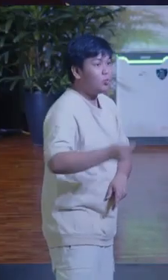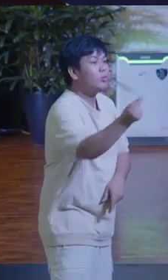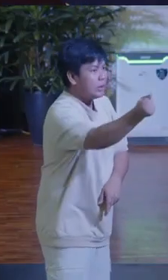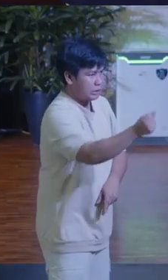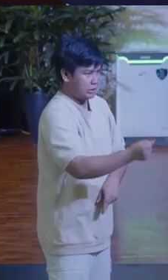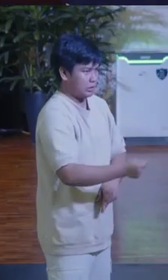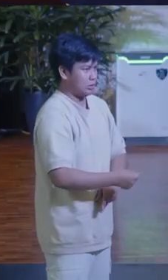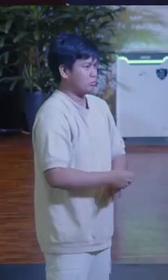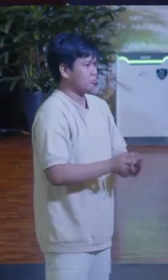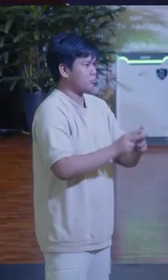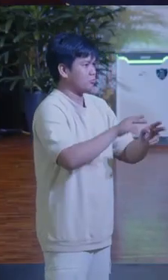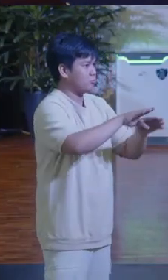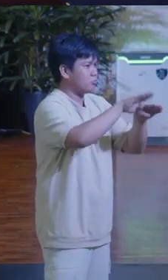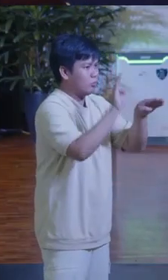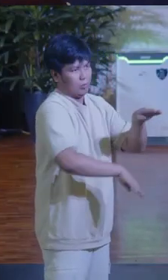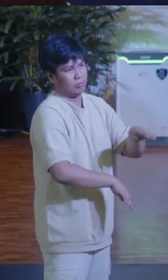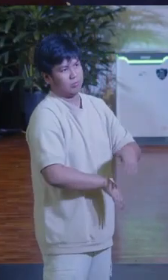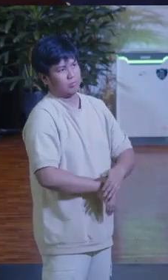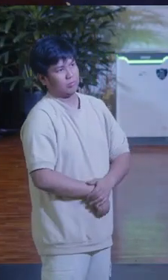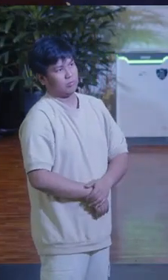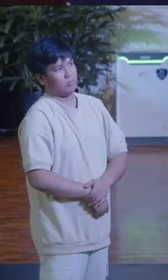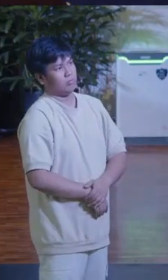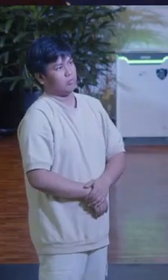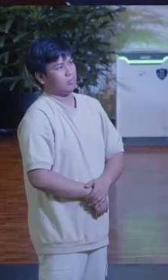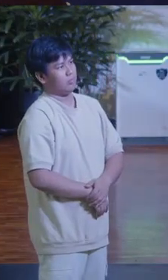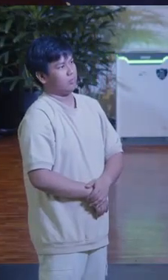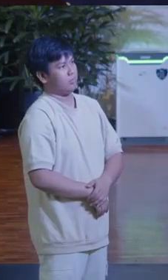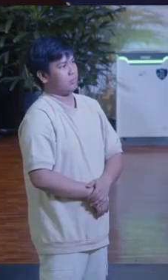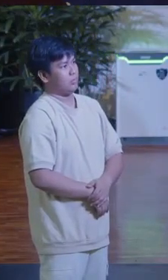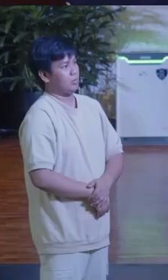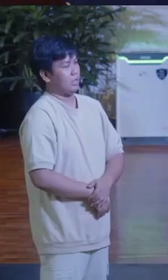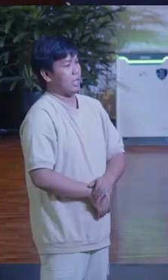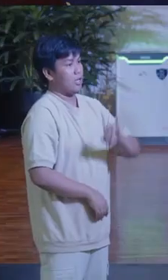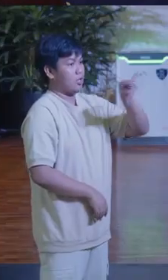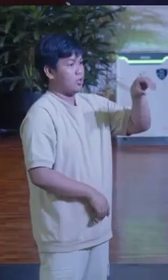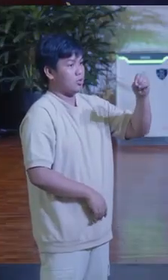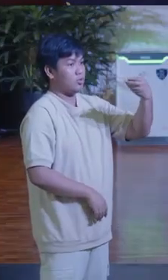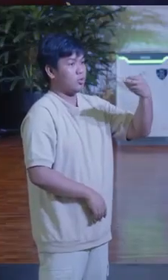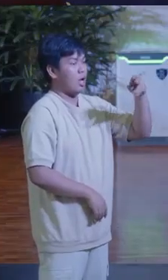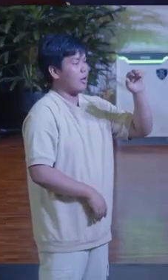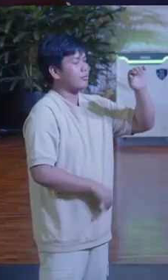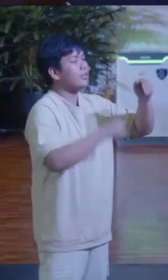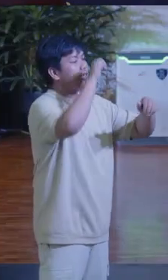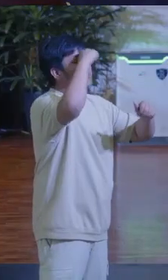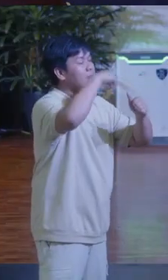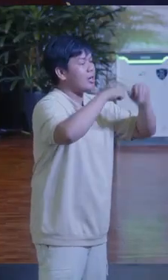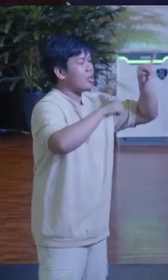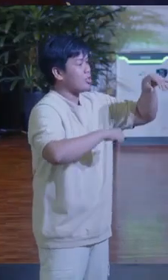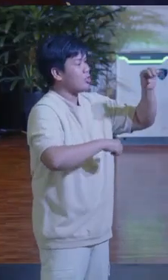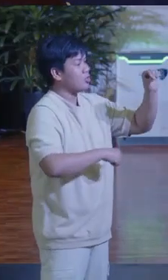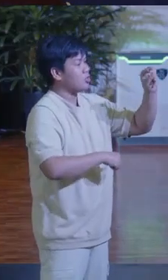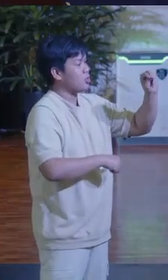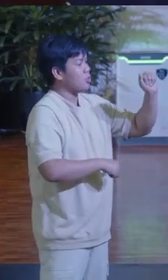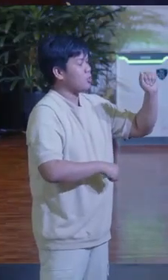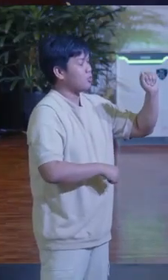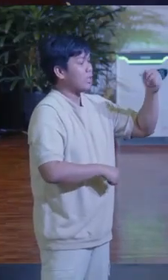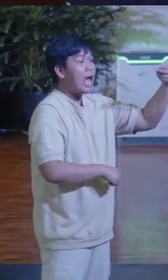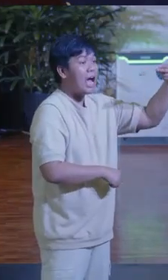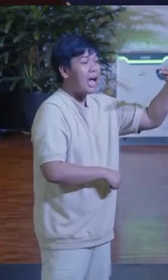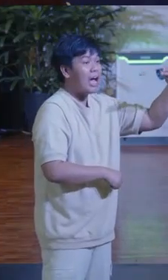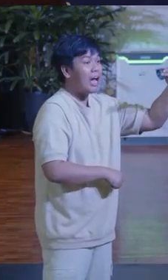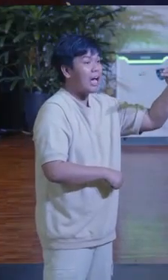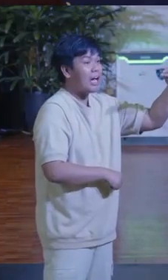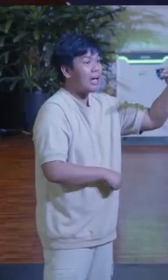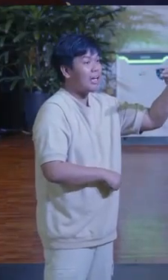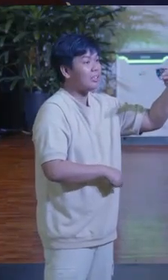Ganun po ang mga Hudyo. Kaya naalala niyo si Jonah, yung propetang si Jonah, pinapapunta ng